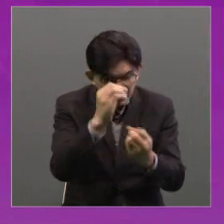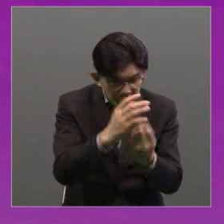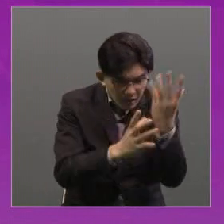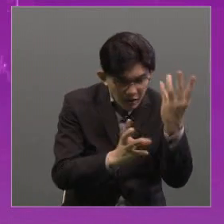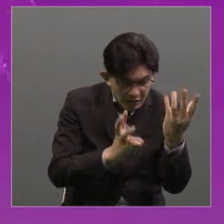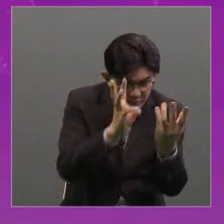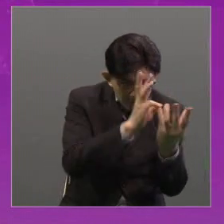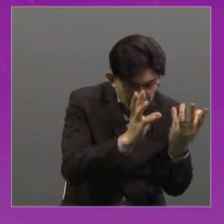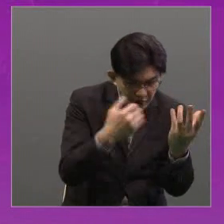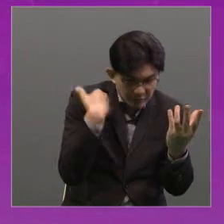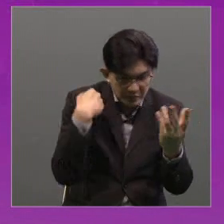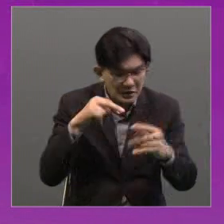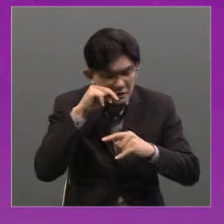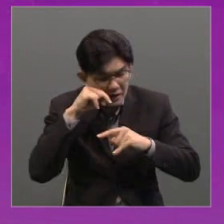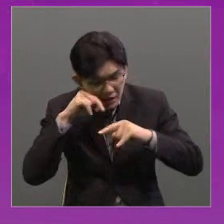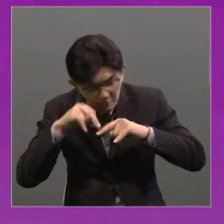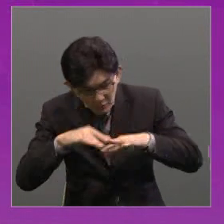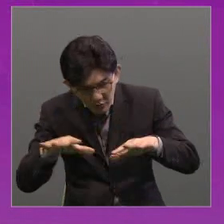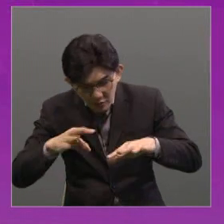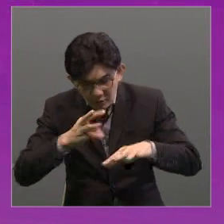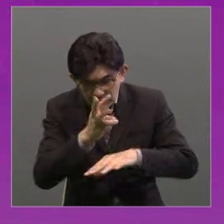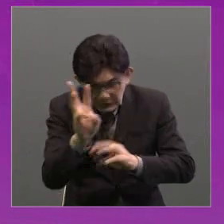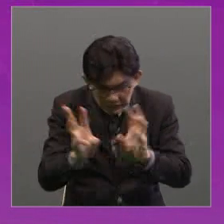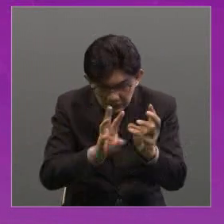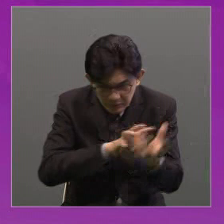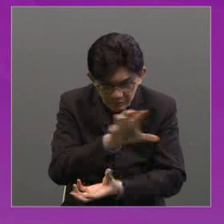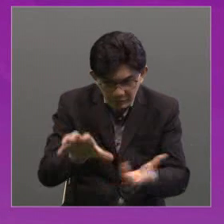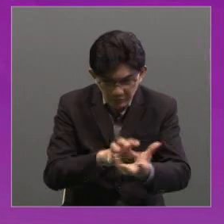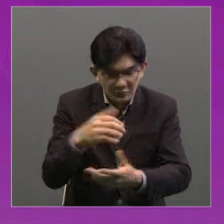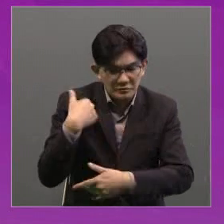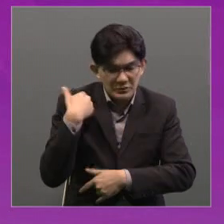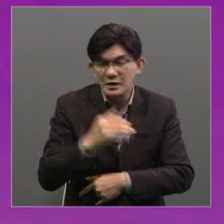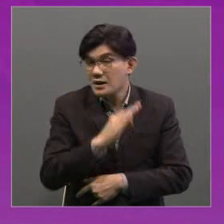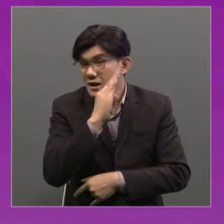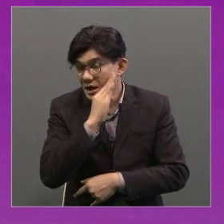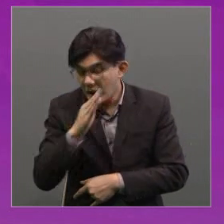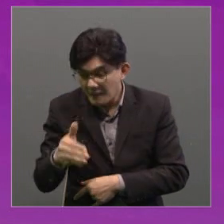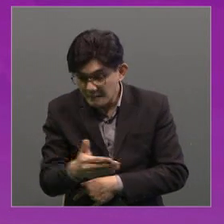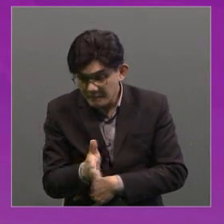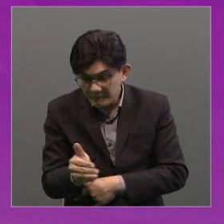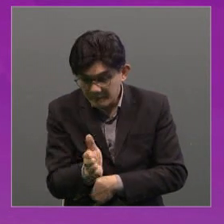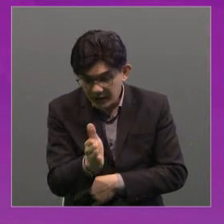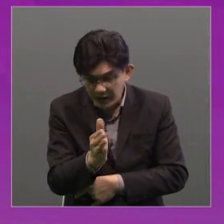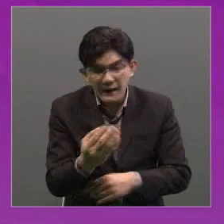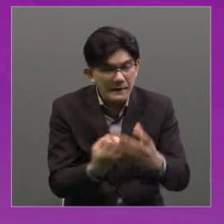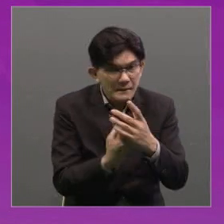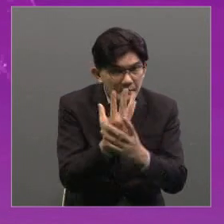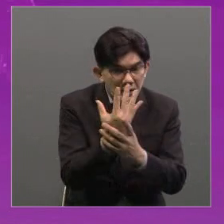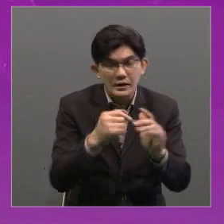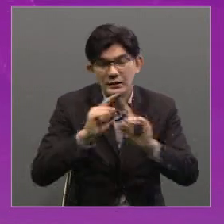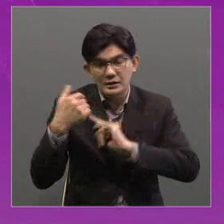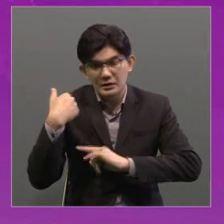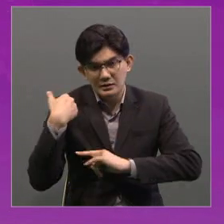สู่แหล่งน้ำผิวดินแล้วก็แหล่งน้ำใต้ดินดังนั้นถ้าหากว่าเราบริโภคปลาบริโภคพืชผักที่